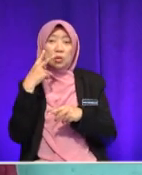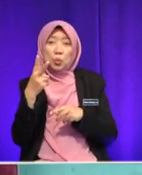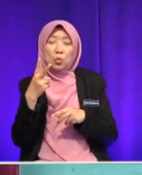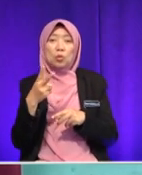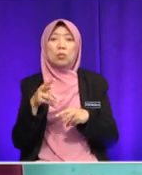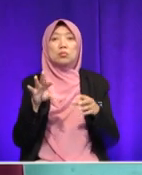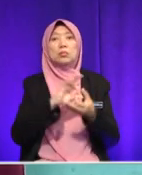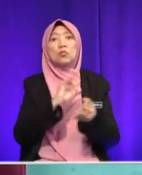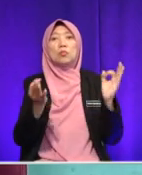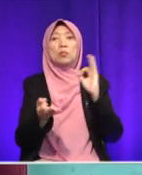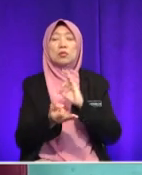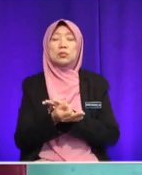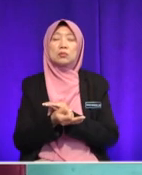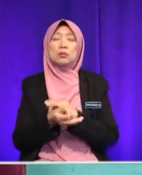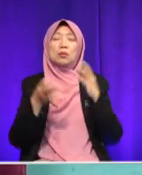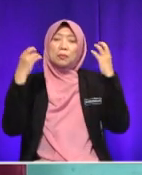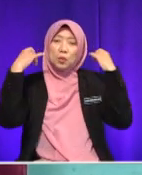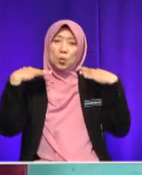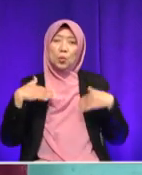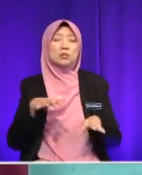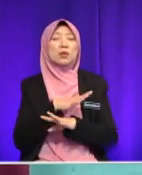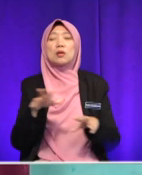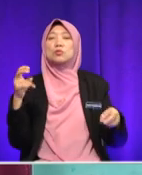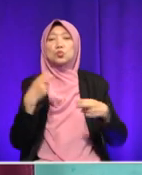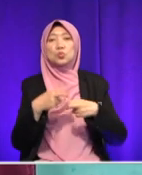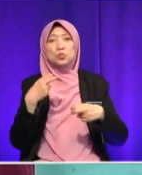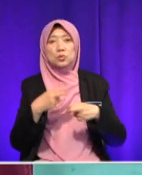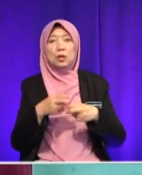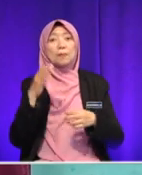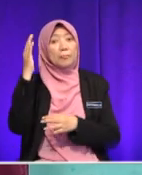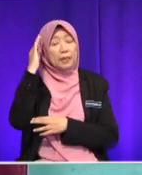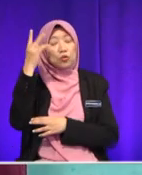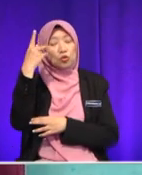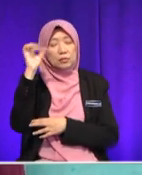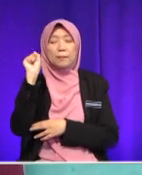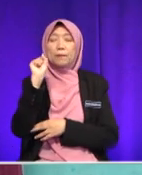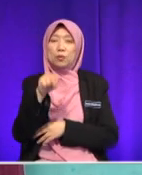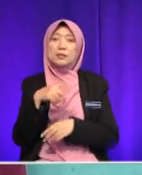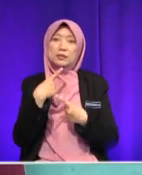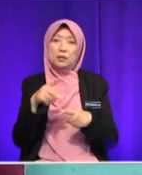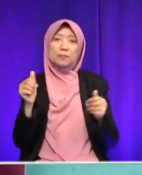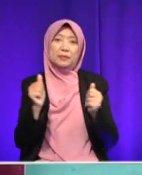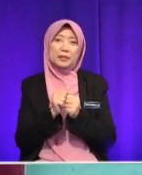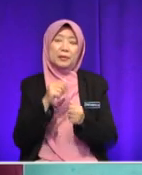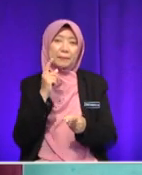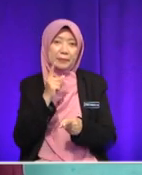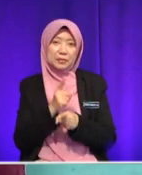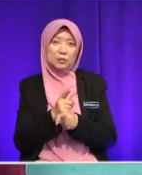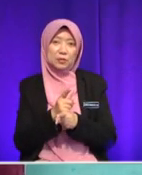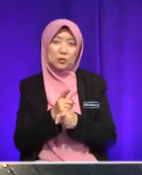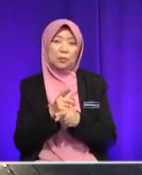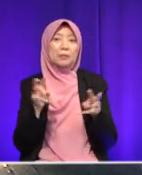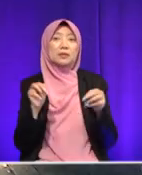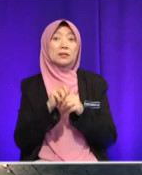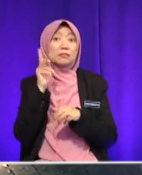transformasi berpeluh. Okay, sebenarnya tidak. Baik. Kalau anda tahu konsep, anda boleh jawab dengan jayanya. Seperti kakak anda, Nisa,